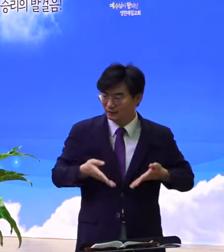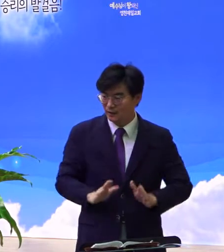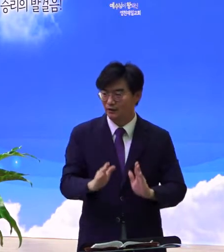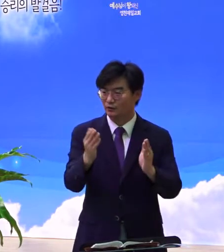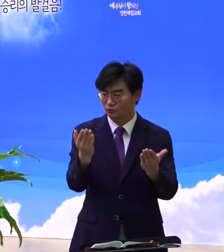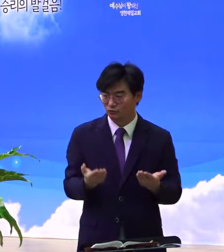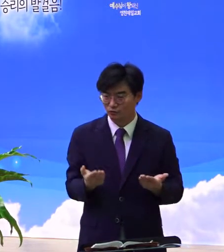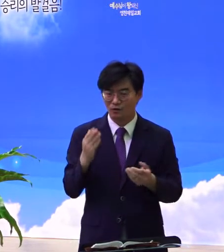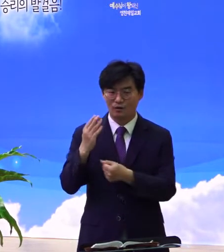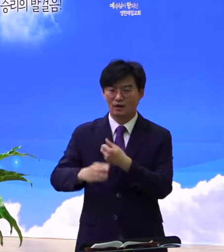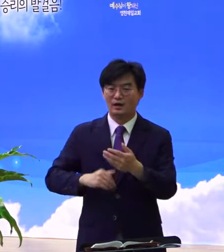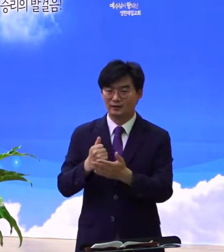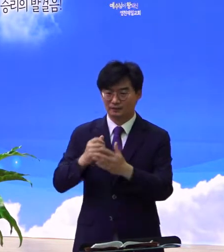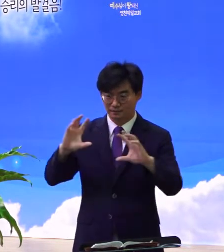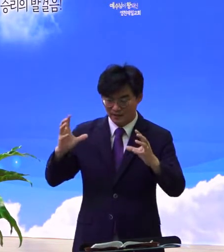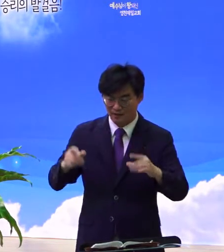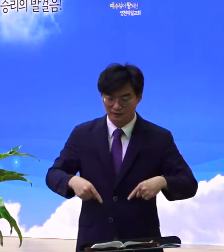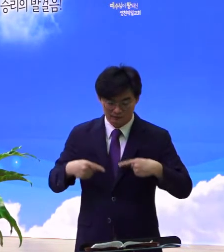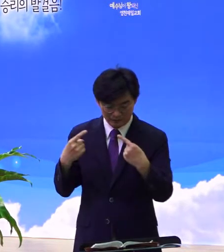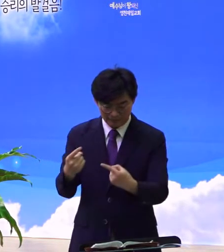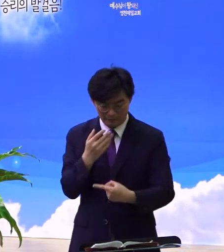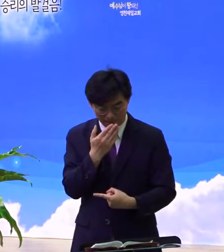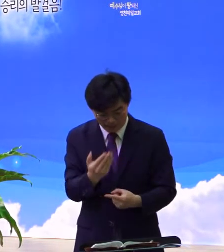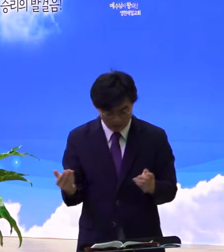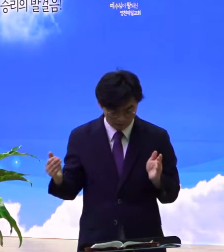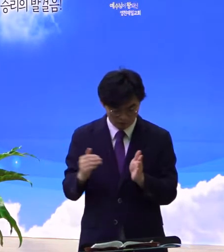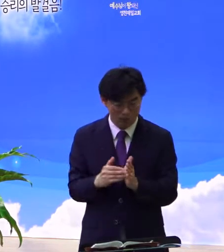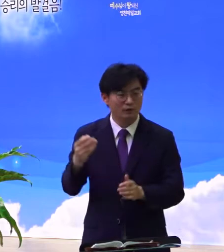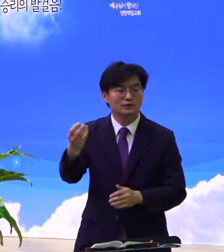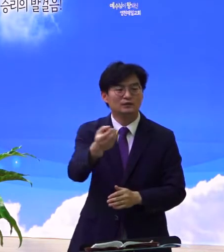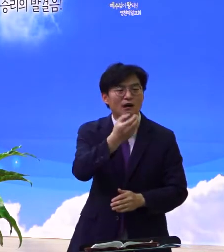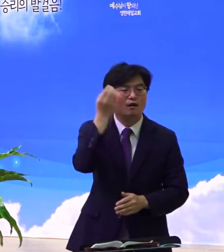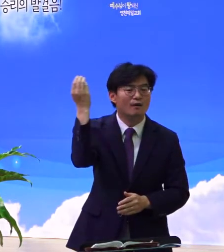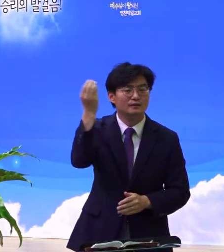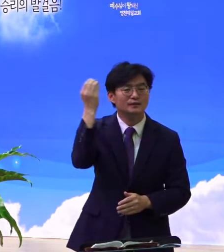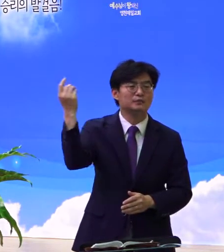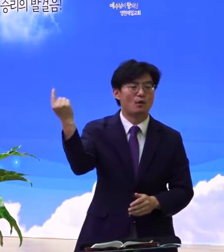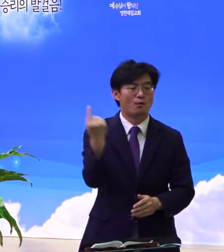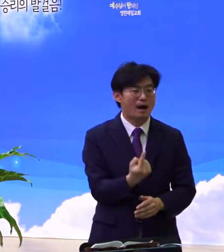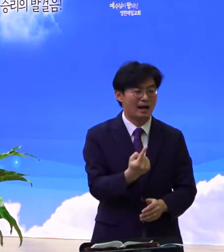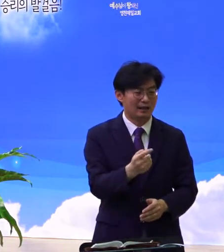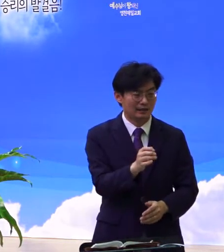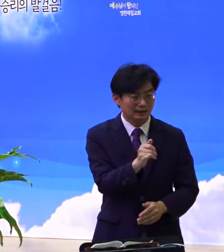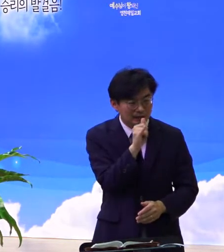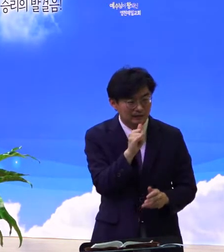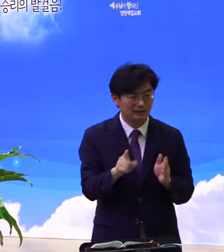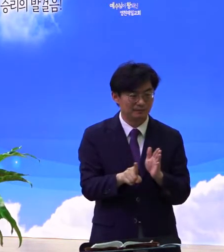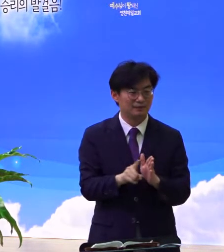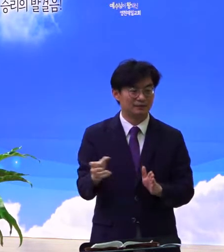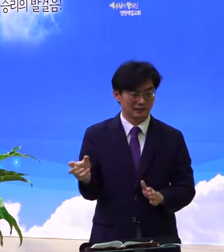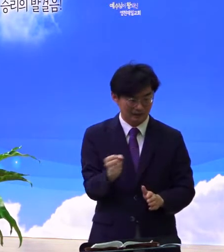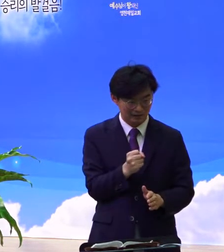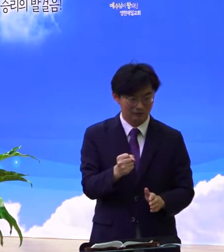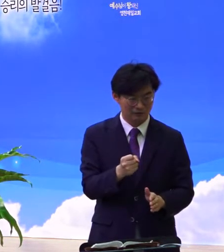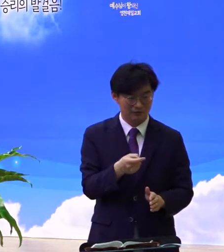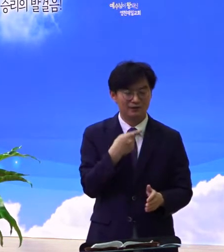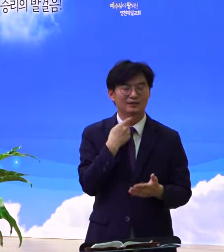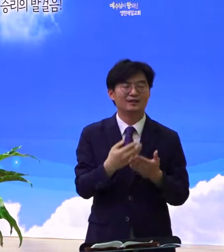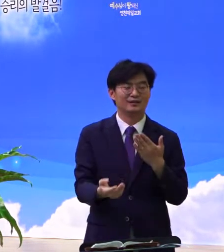길을 걷게 하신다고 하는 것을 깨닫고 그 성령이 임재하시는 신앙의 삶과 그 능력을 경험하게 됩니다.